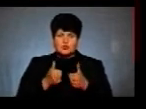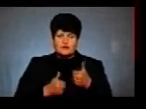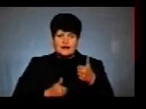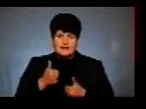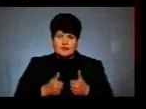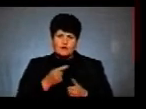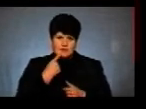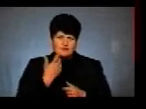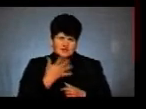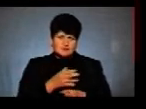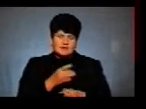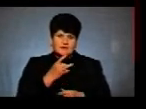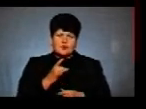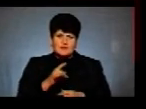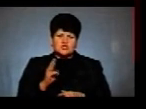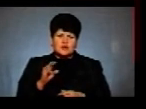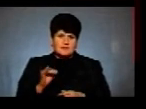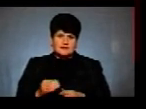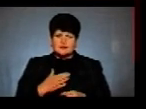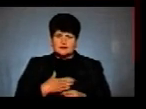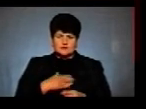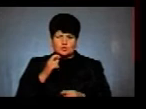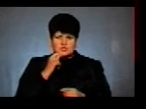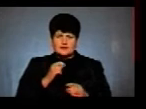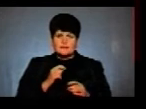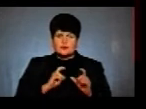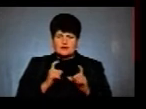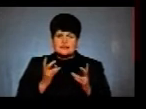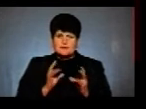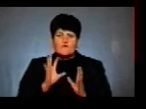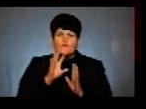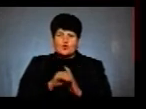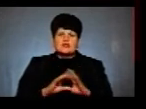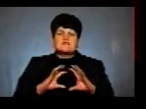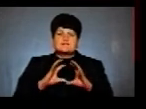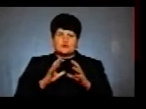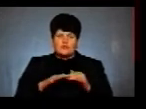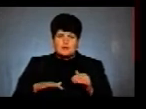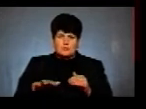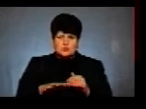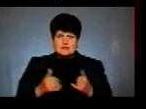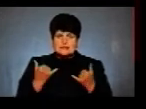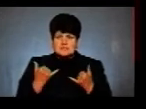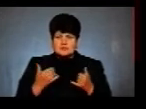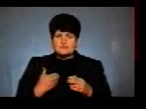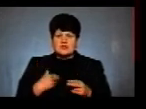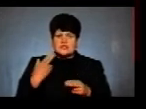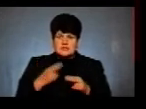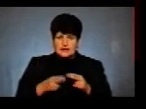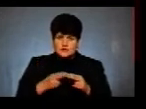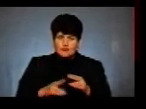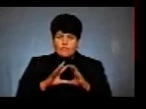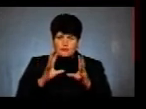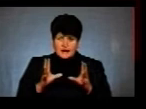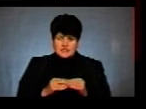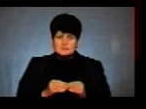як раніше зазначав Роман Шеремета, українським вишам необхідно виходити у світовий простір. Наш ефір вже завершується, в